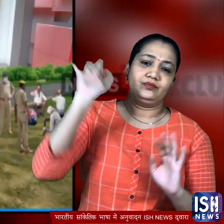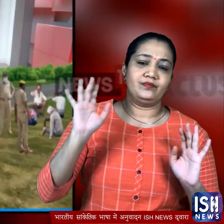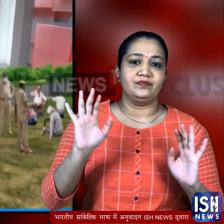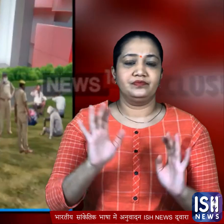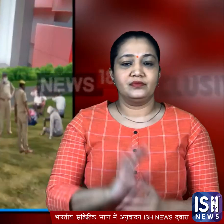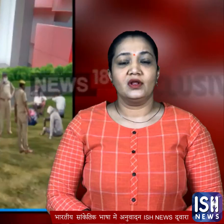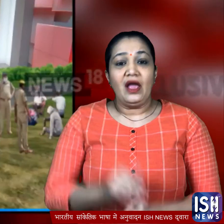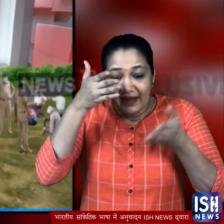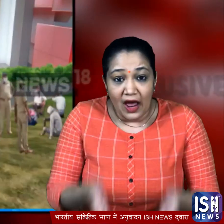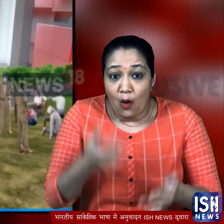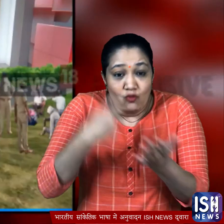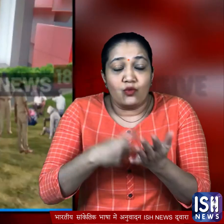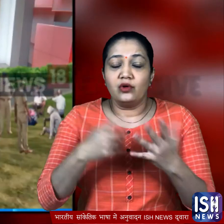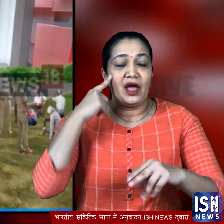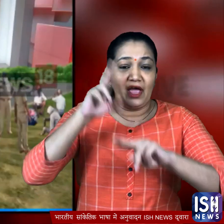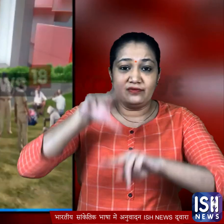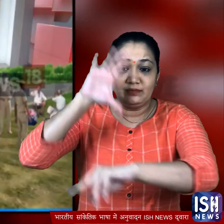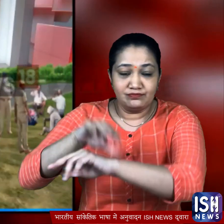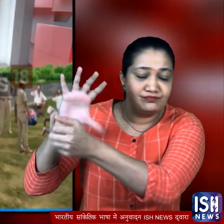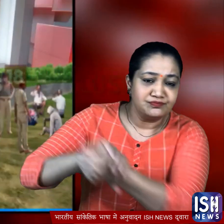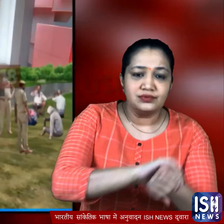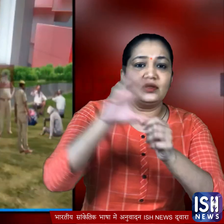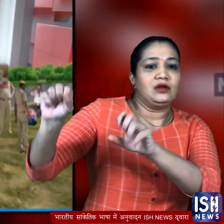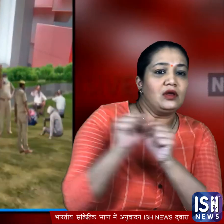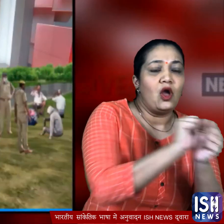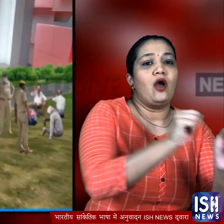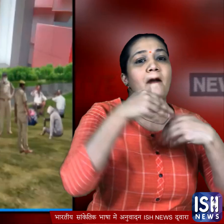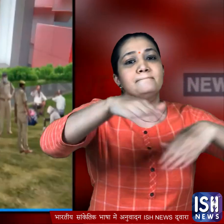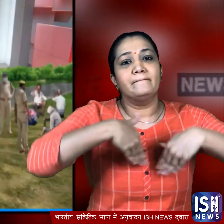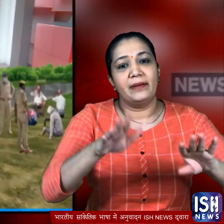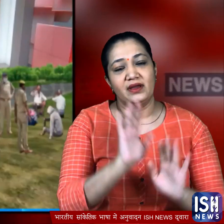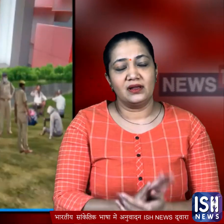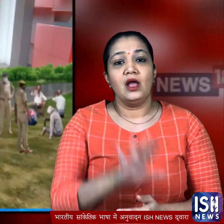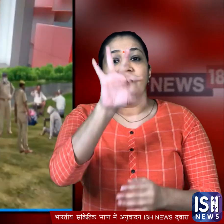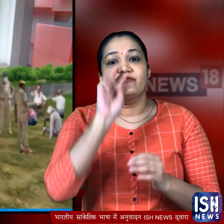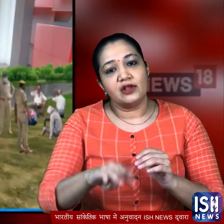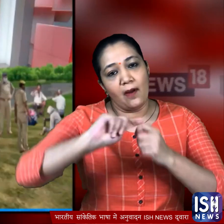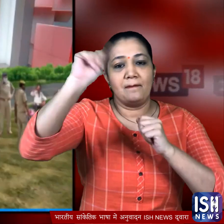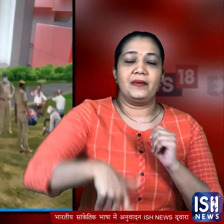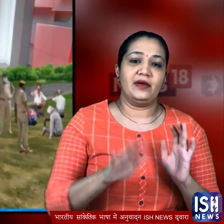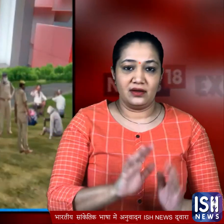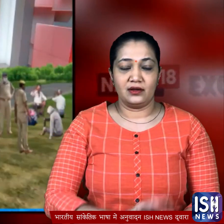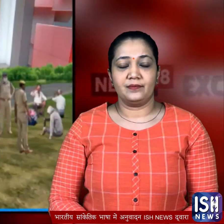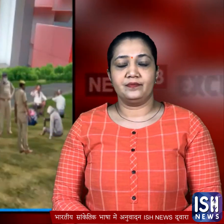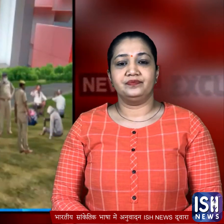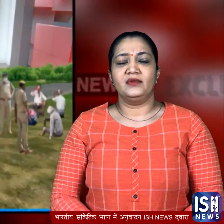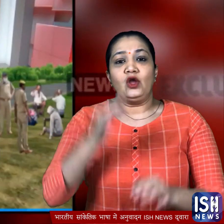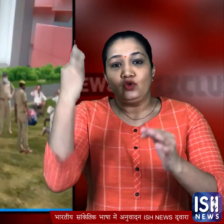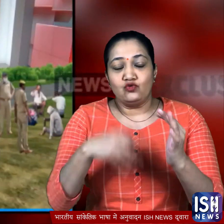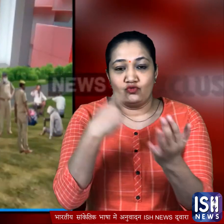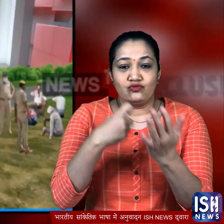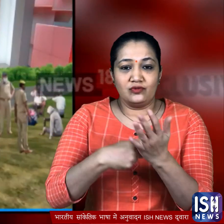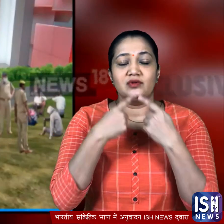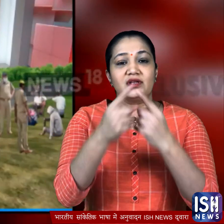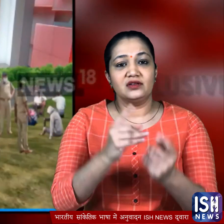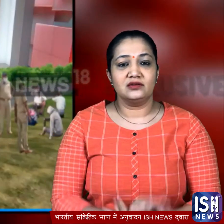छोड़ सकते हैं। अभी वहां यह कानून है कि शराब पीते हुए पकड़े जाने पर पुलिस थाने से ही जमानत मिलती है और आरोपी को 50,000 रुपए का जुर्माना भरना पड़ता है।